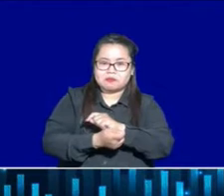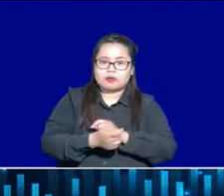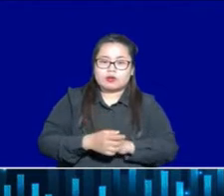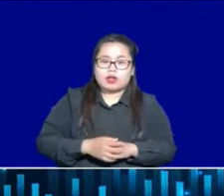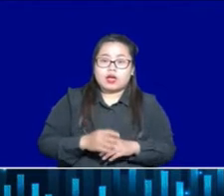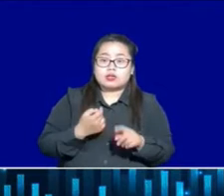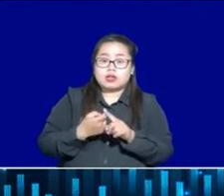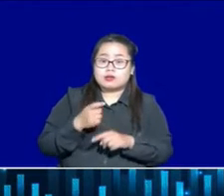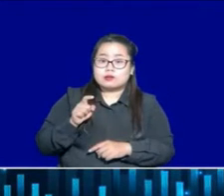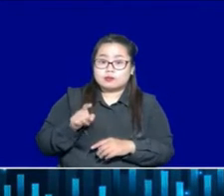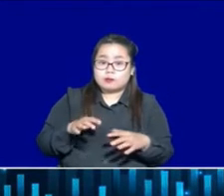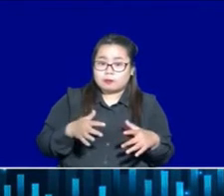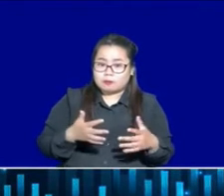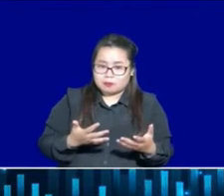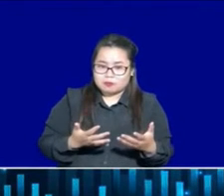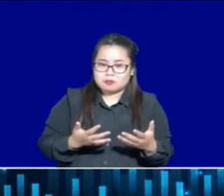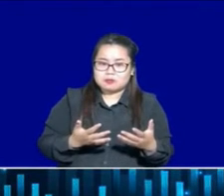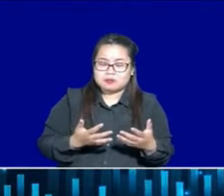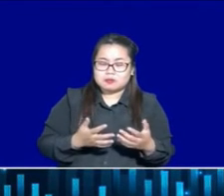dengan demikian juga